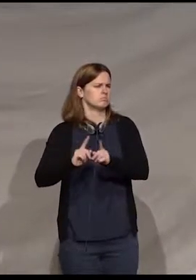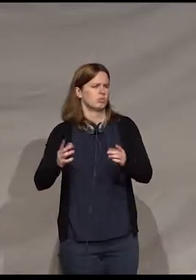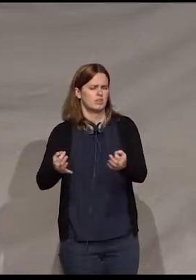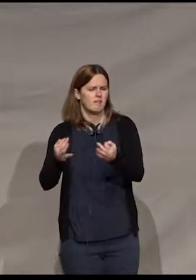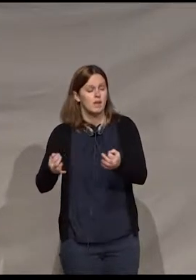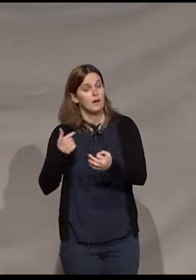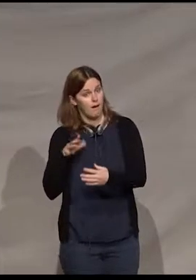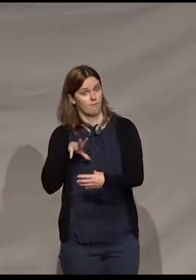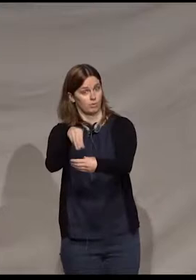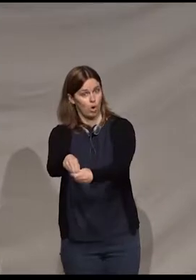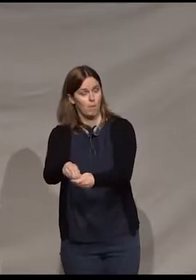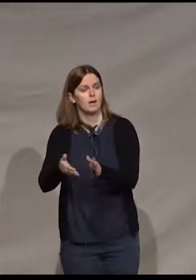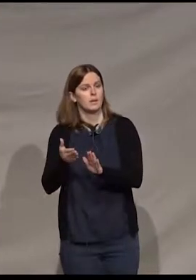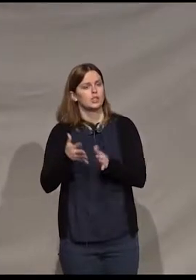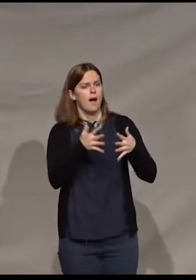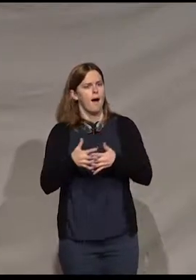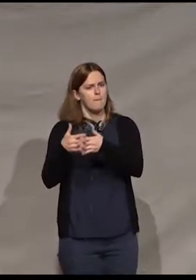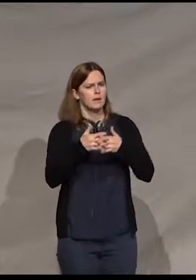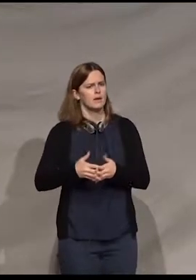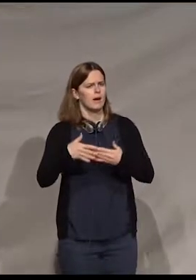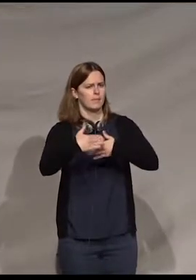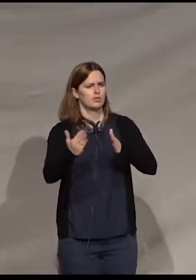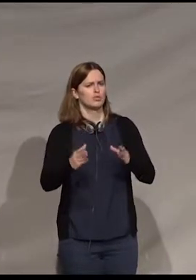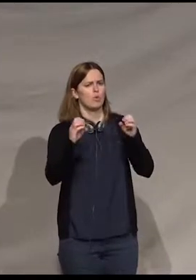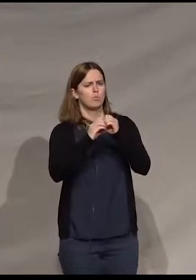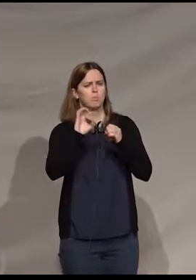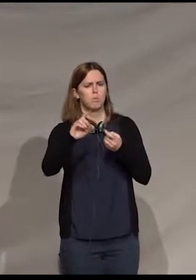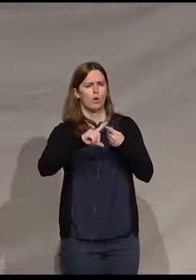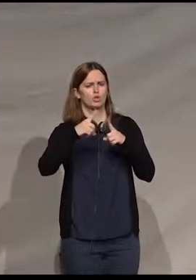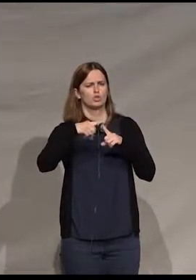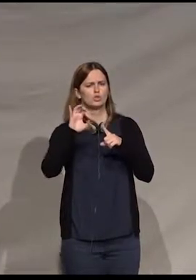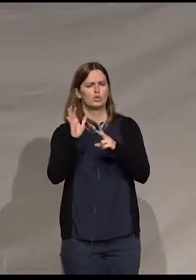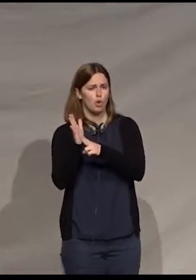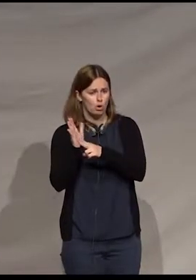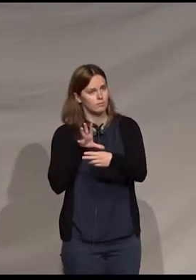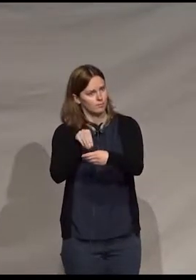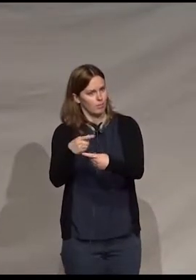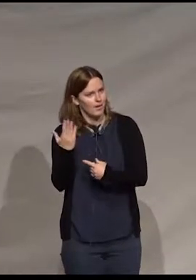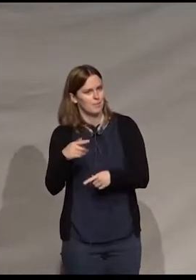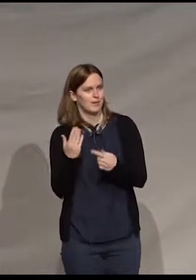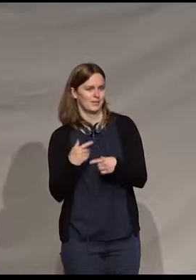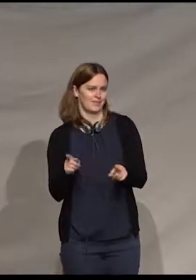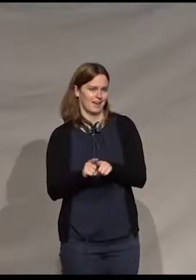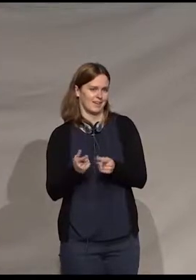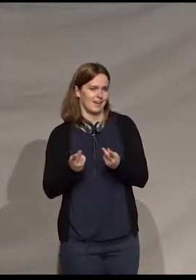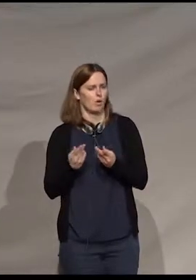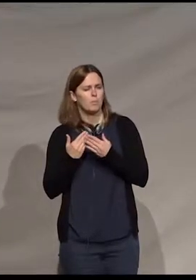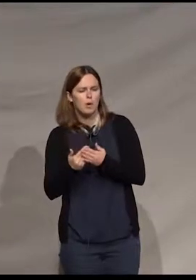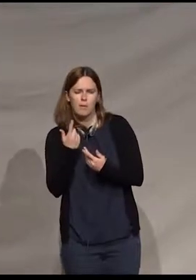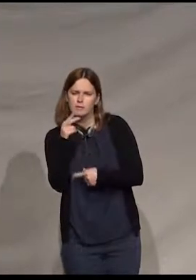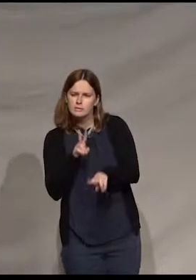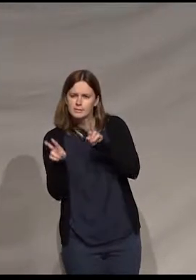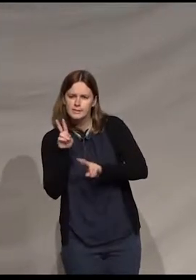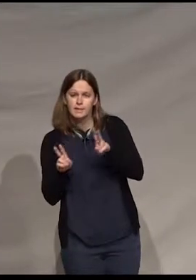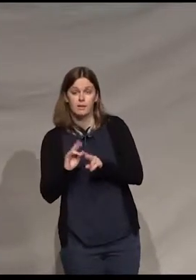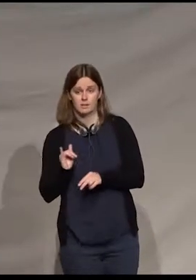Bostonském inovačním centru, kde jsem potkal spoustu zajímavých lidí a kde jsem viděl i ten pohled americký na to, jak se